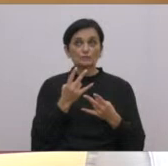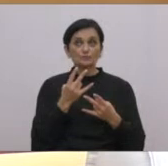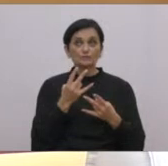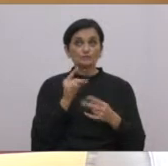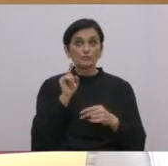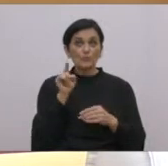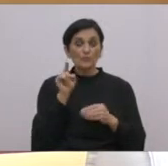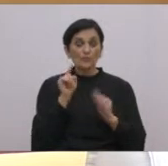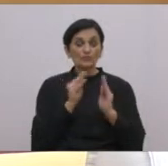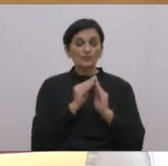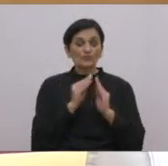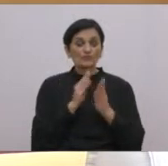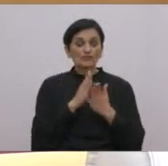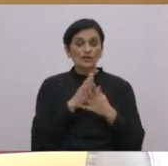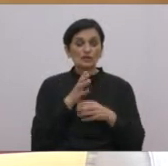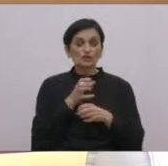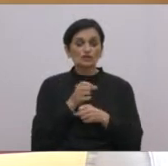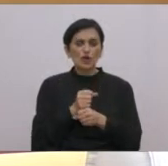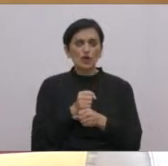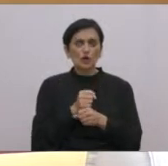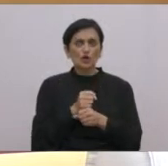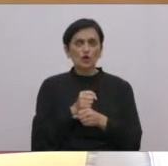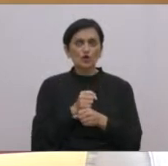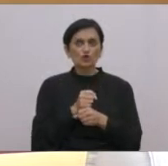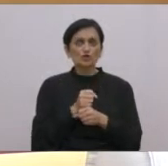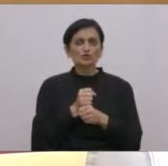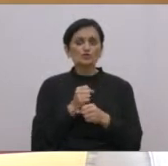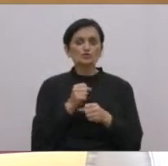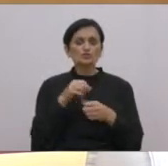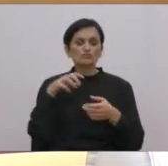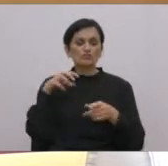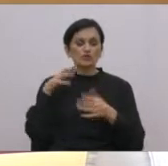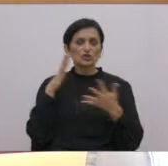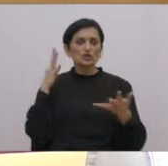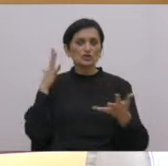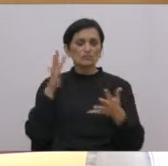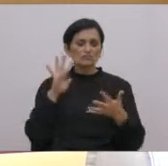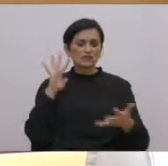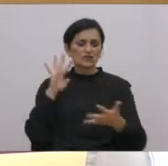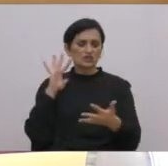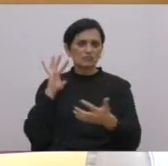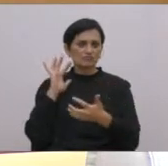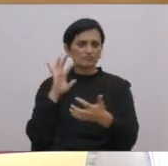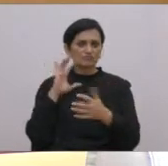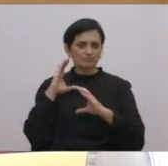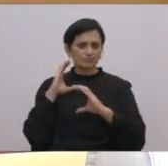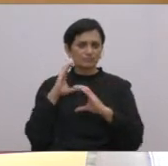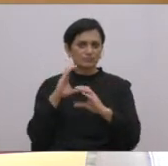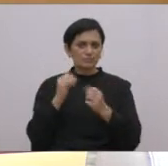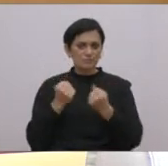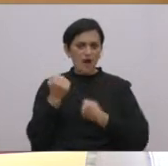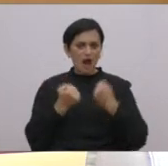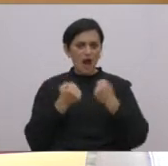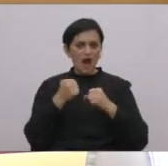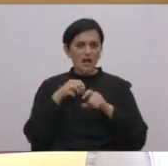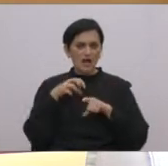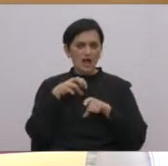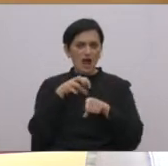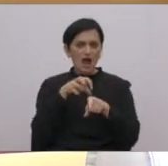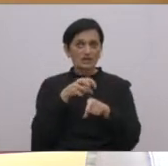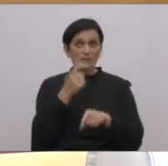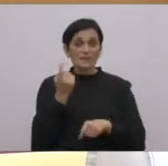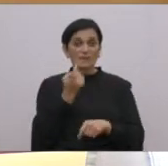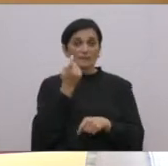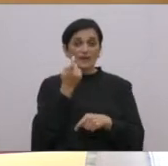იქ კვლავ არის შეზღუდვა სატვირთო მანქანების, ანუ დიდი მანქანების და მათ შორის